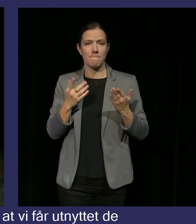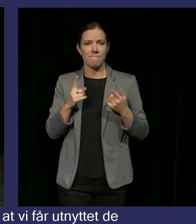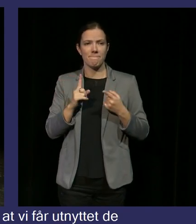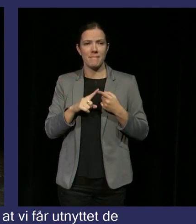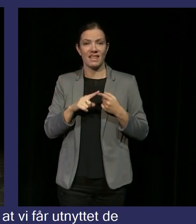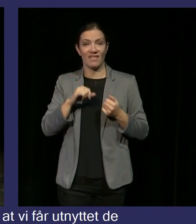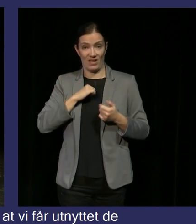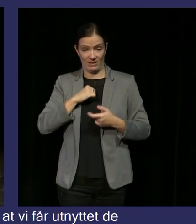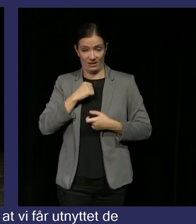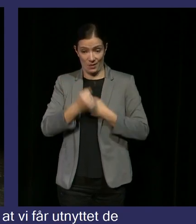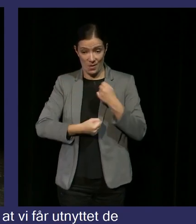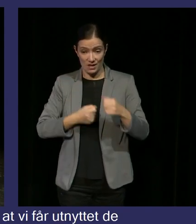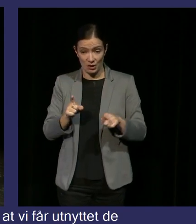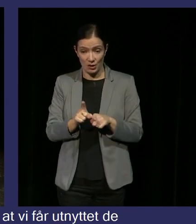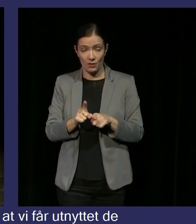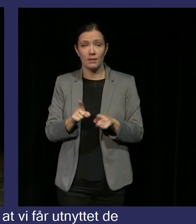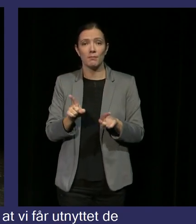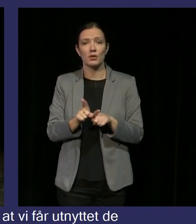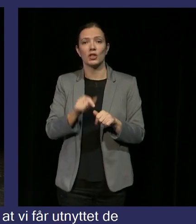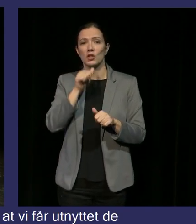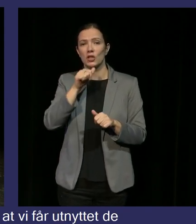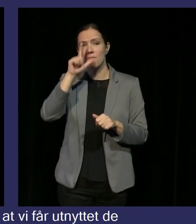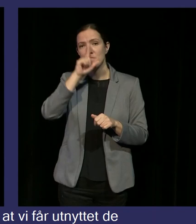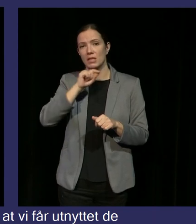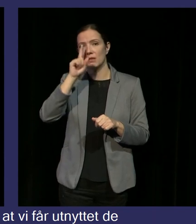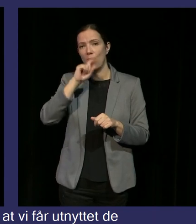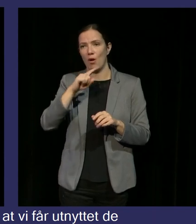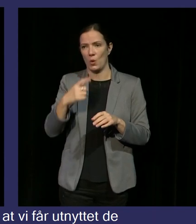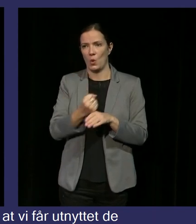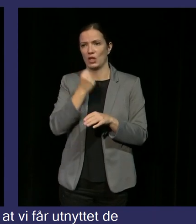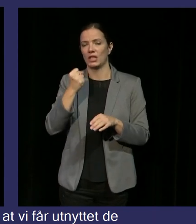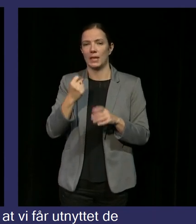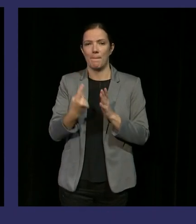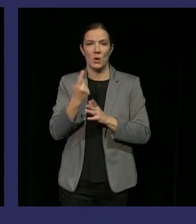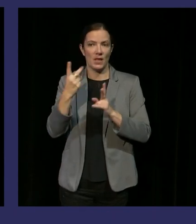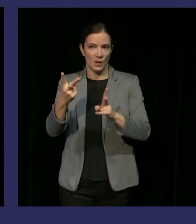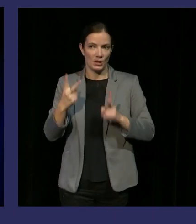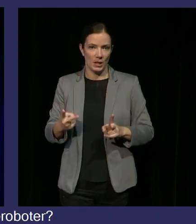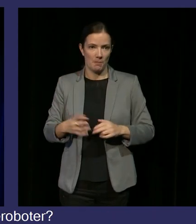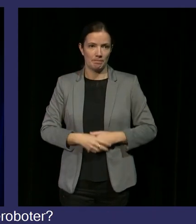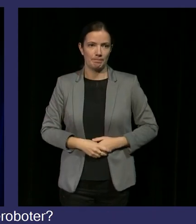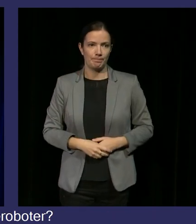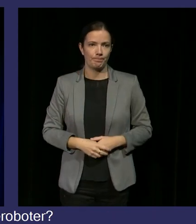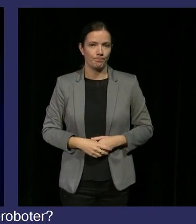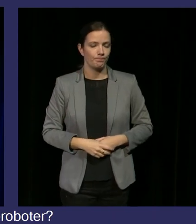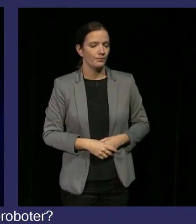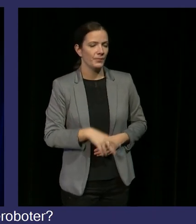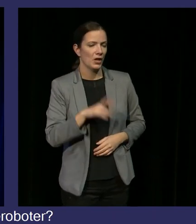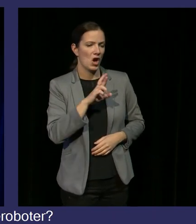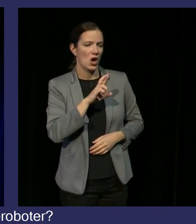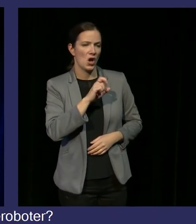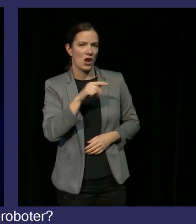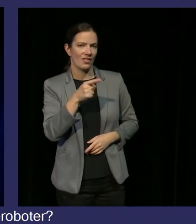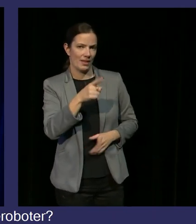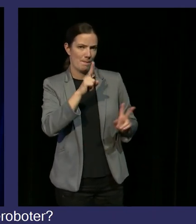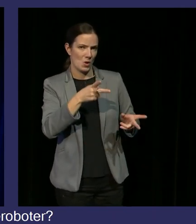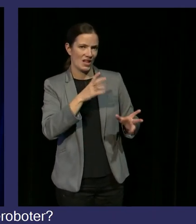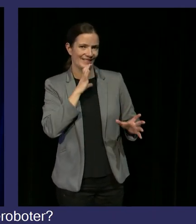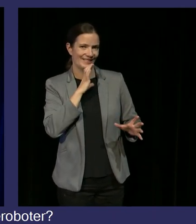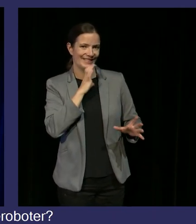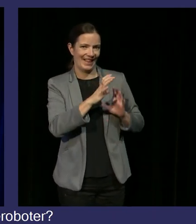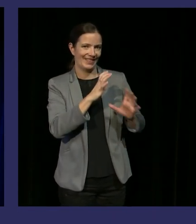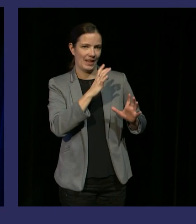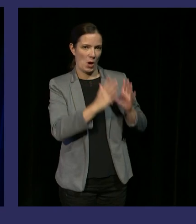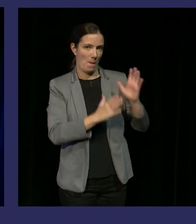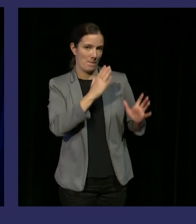Men skal vi gjøre det, så må vi jo da passe på at vi får utnyttet de mulighetene også. Mm. Rønn, dere bruker jo også chatroboter. Ja,